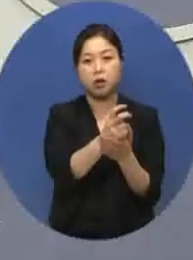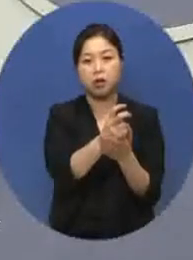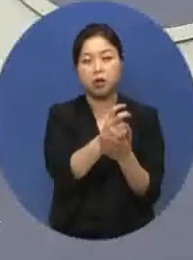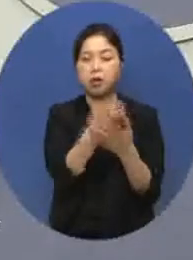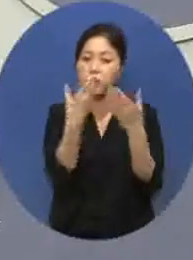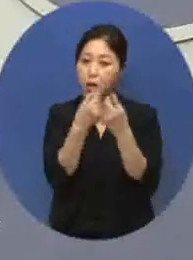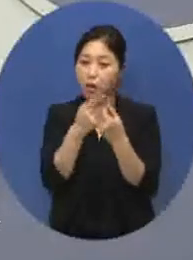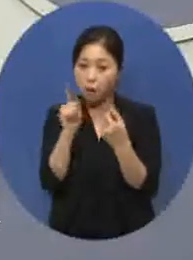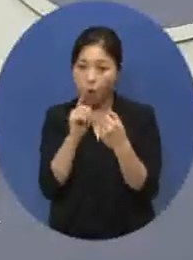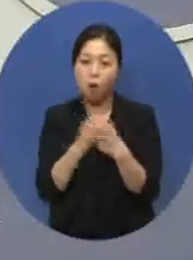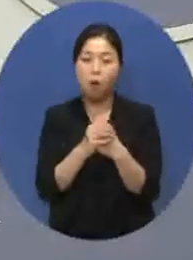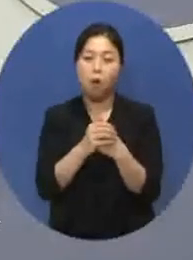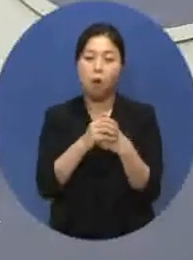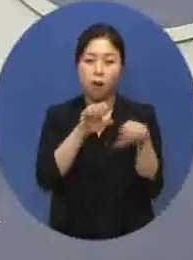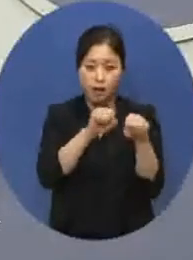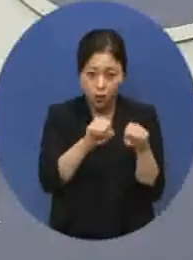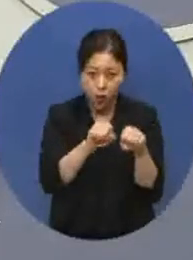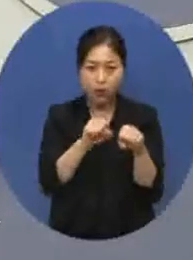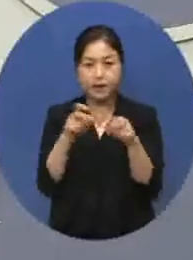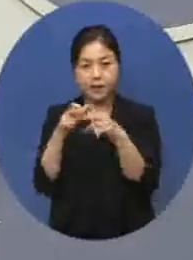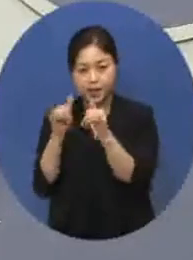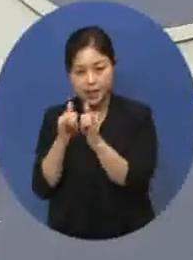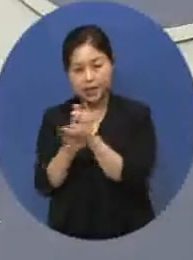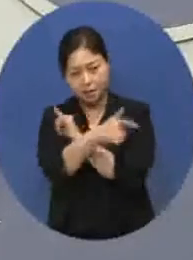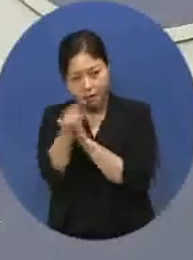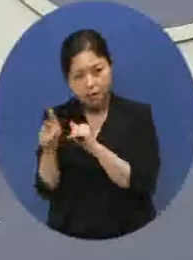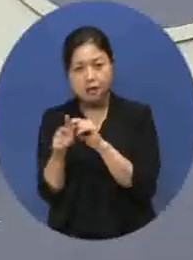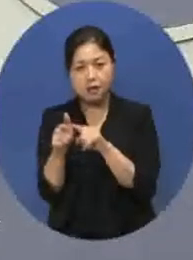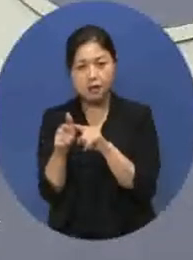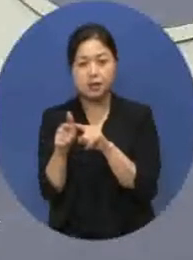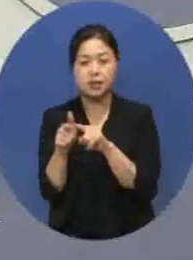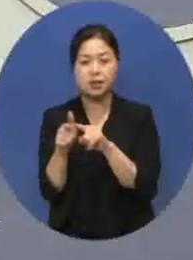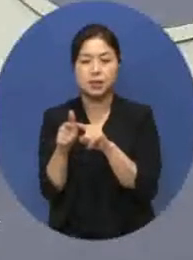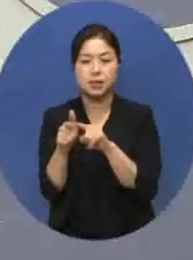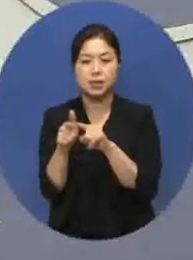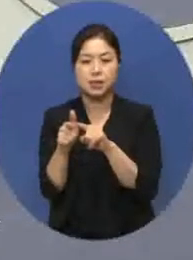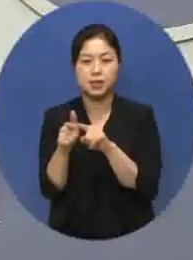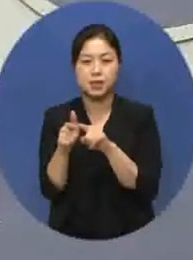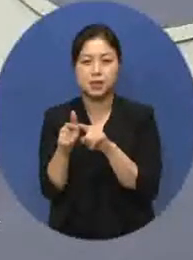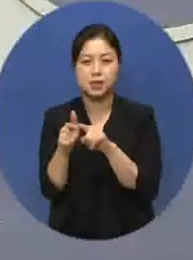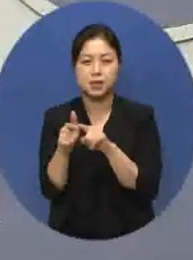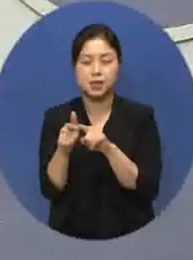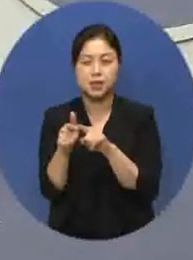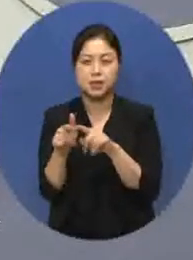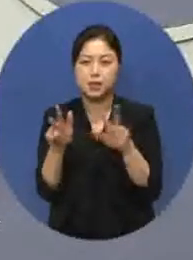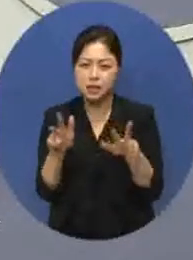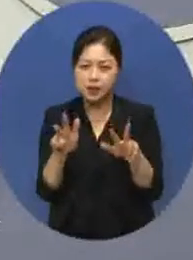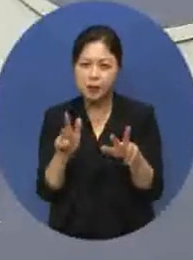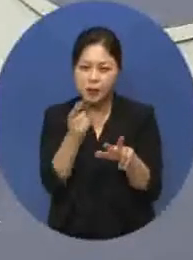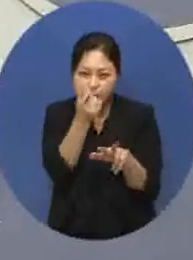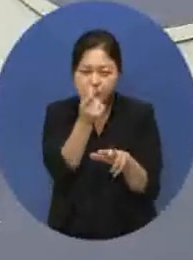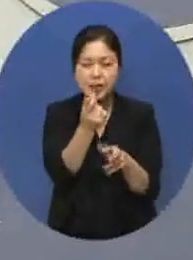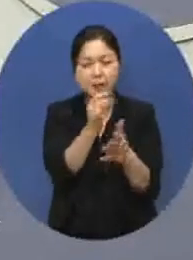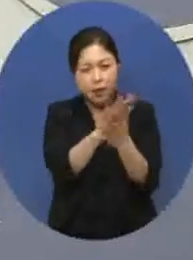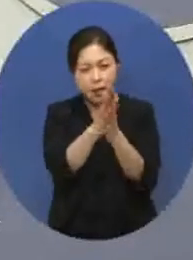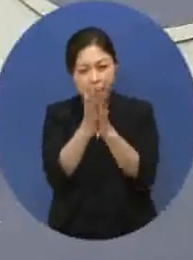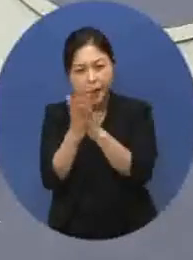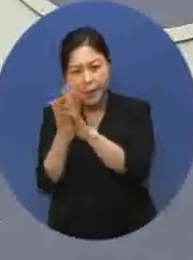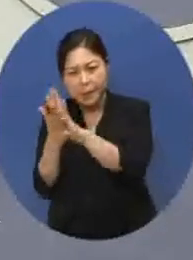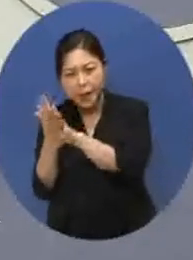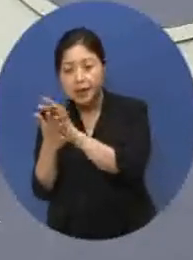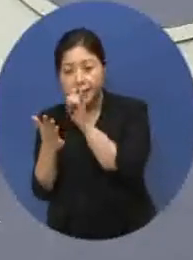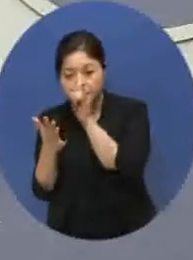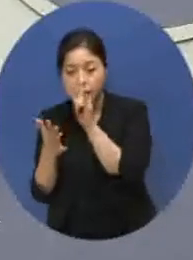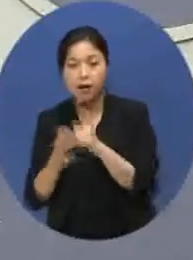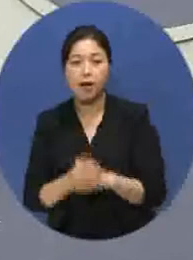예를 들어서 뭐 활동 뭐 장애인 뭐 이런 여러 가지 부분들이 지금 뭐 많은 부분에서 좀 달라지고 있기 때문에